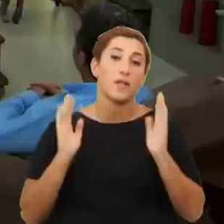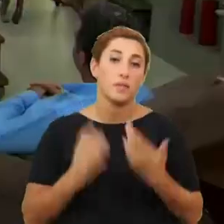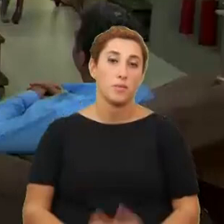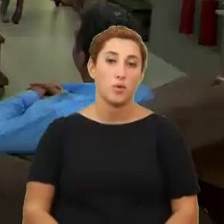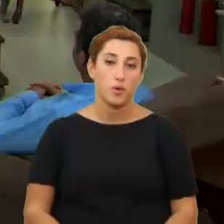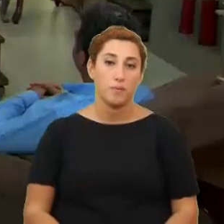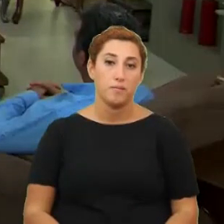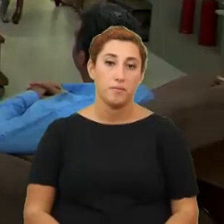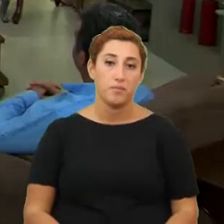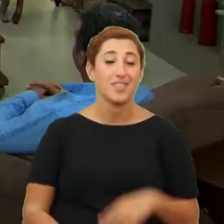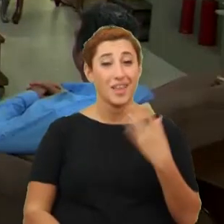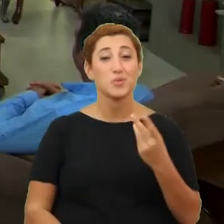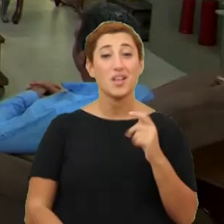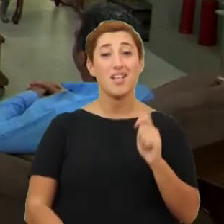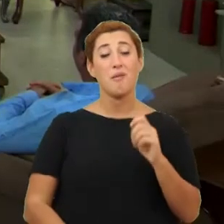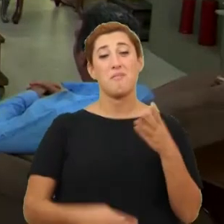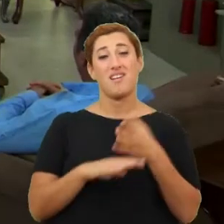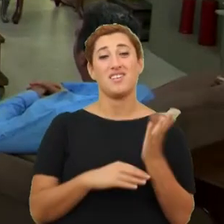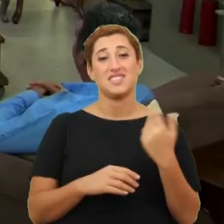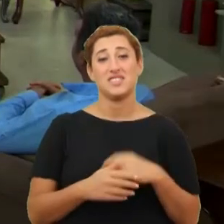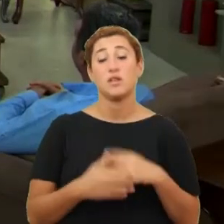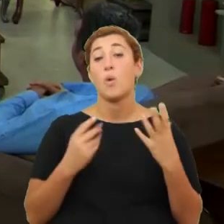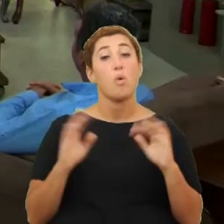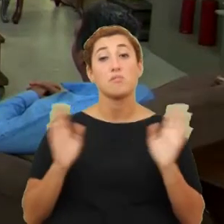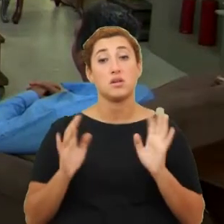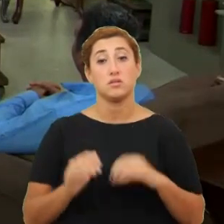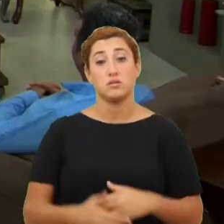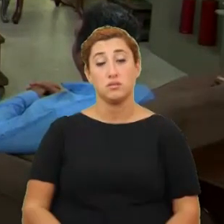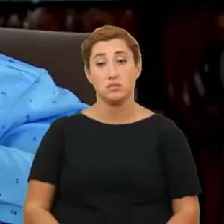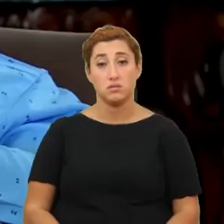etmiyor. Anne, ne güzel olur aslında. Ya. Olmaz.